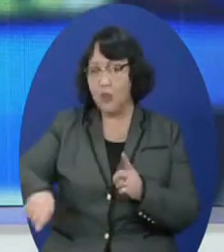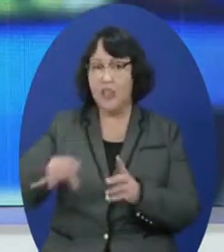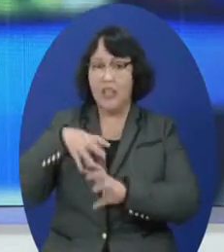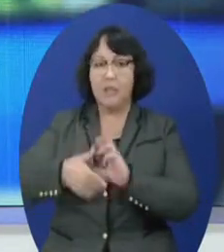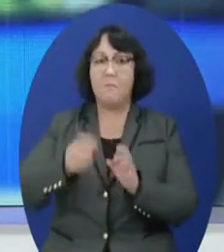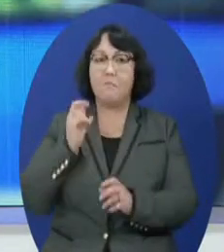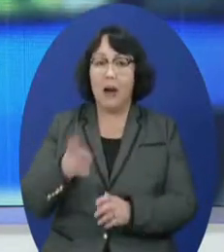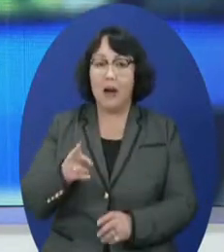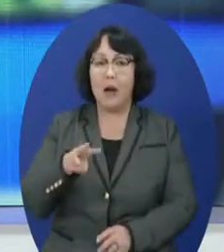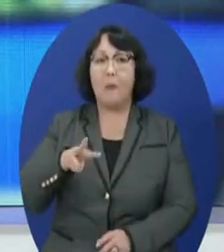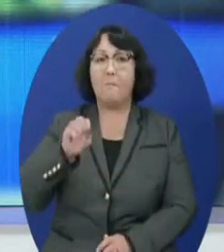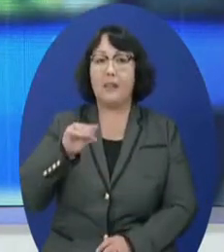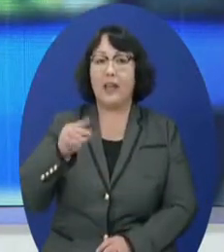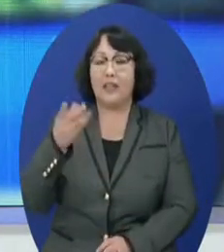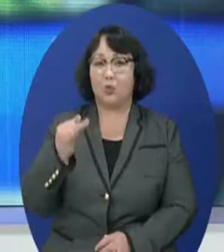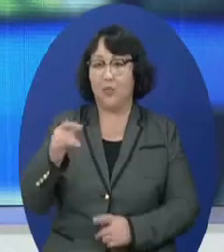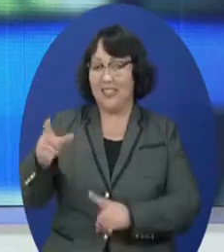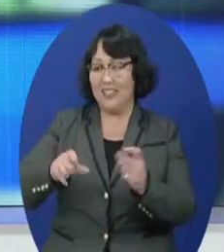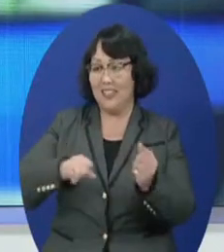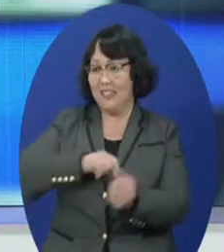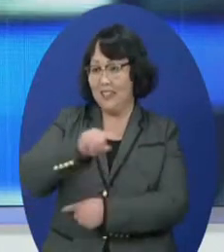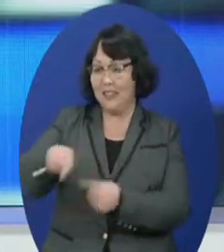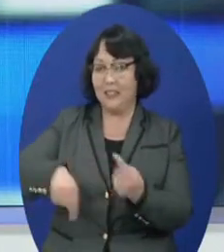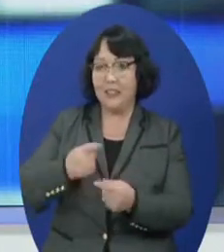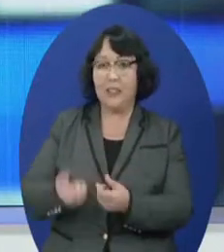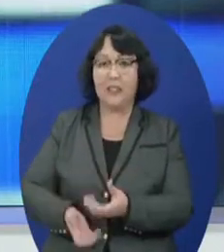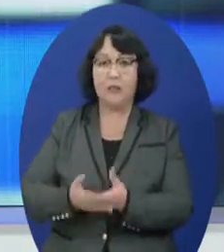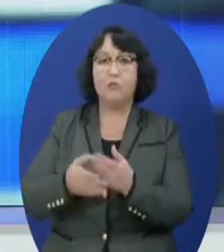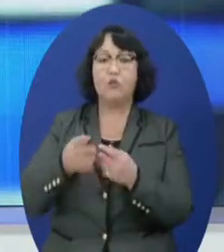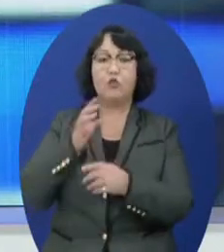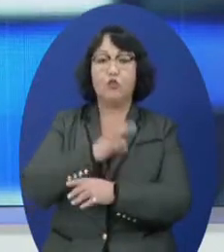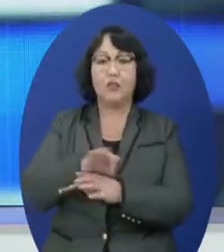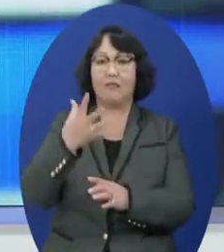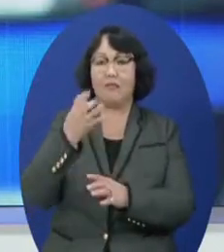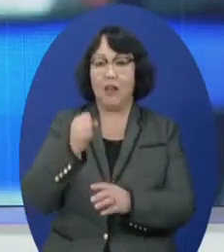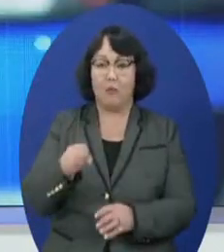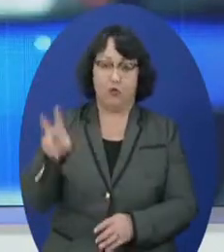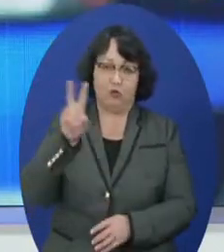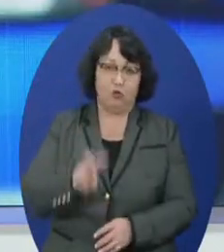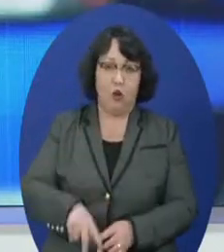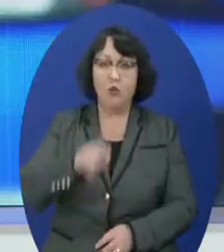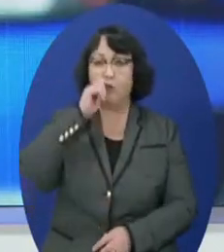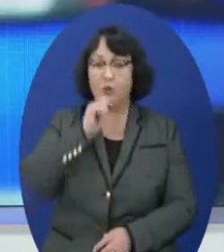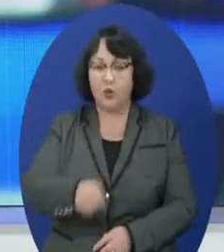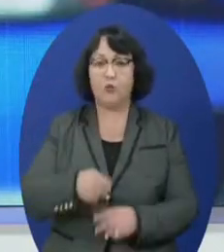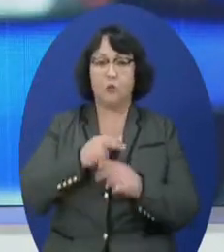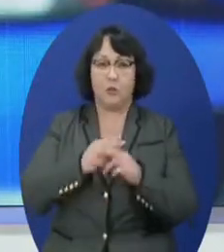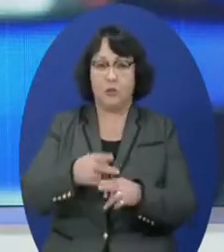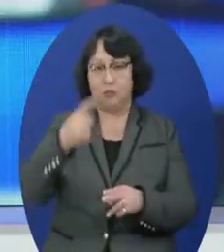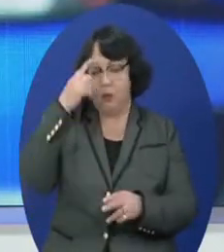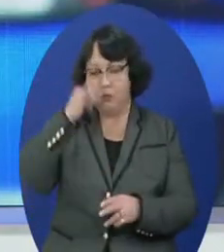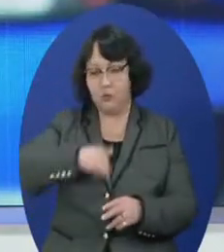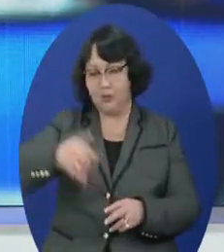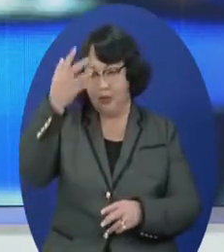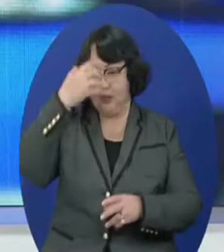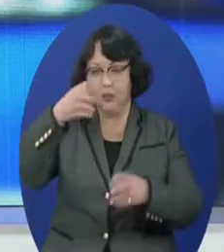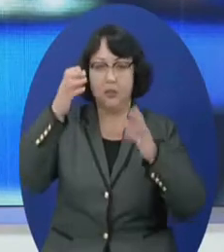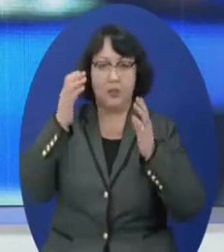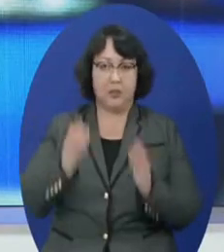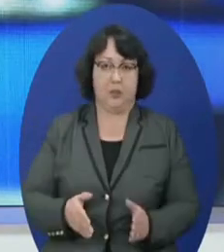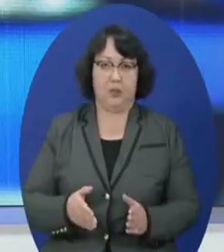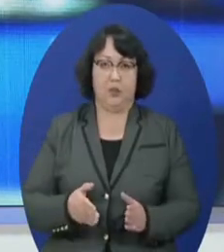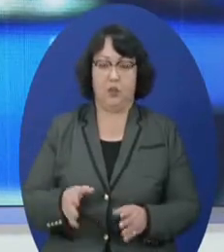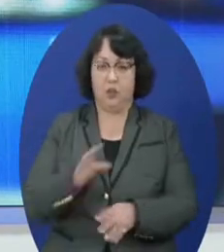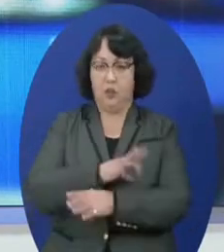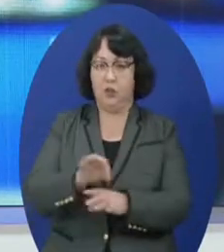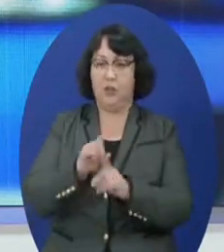аж ахуйн эдийн засгийн эргэлтийг нэмэх төслөөс нийтдээ 5 сая Америк долларын буцалтгүй тусламж олгохоор Монгол Улсын засгийн газраас шийдвэрлсэн.